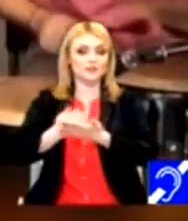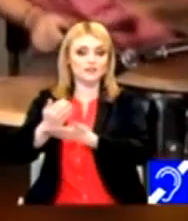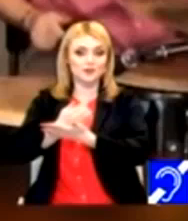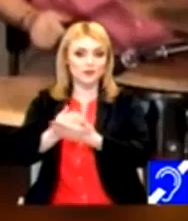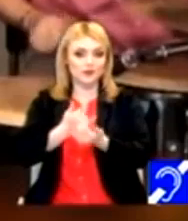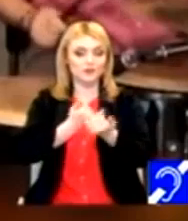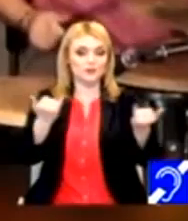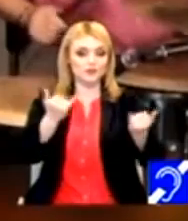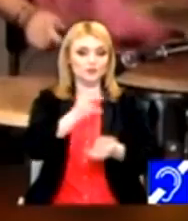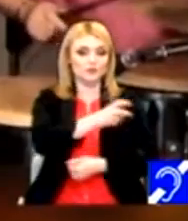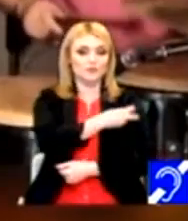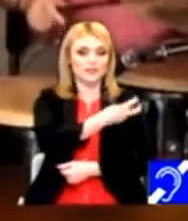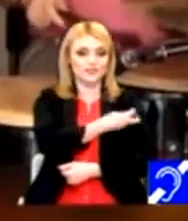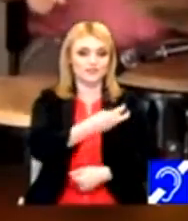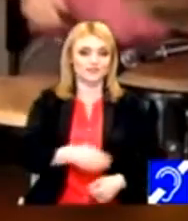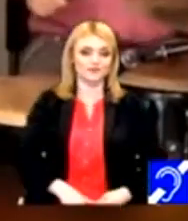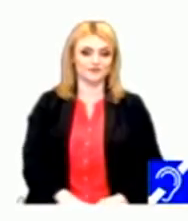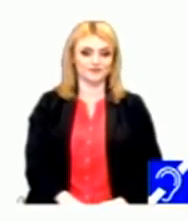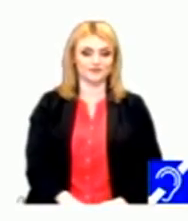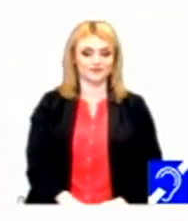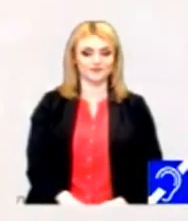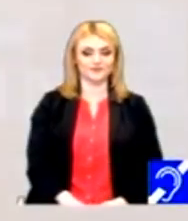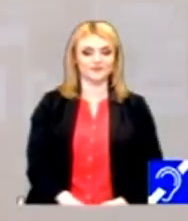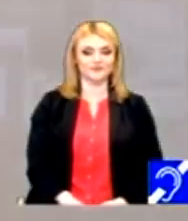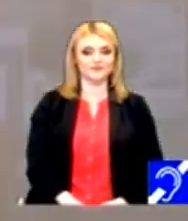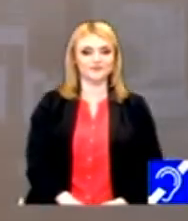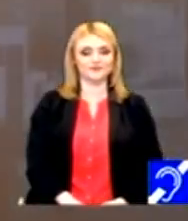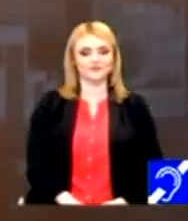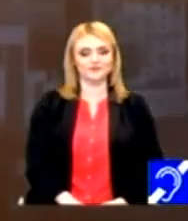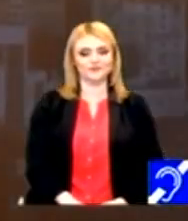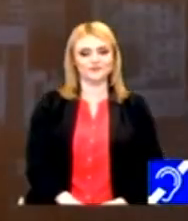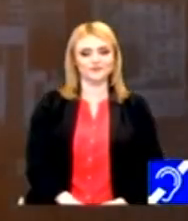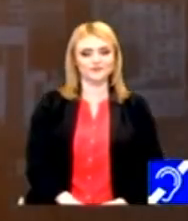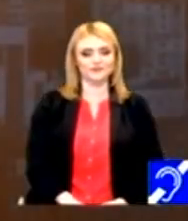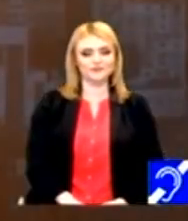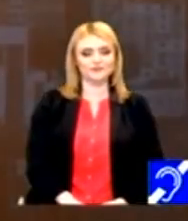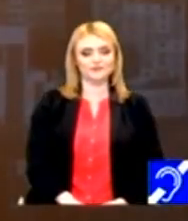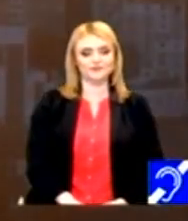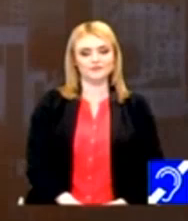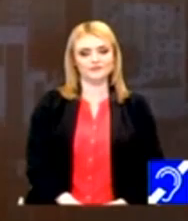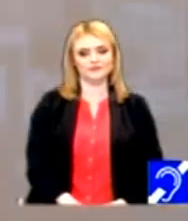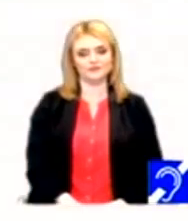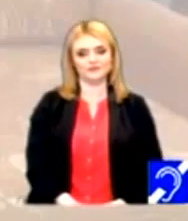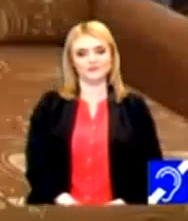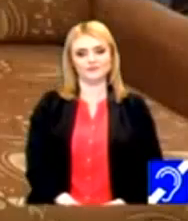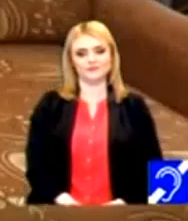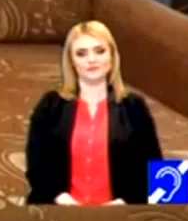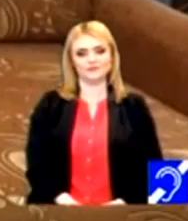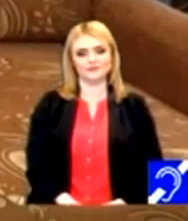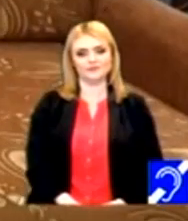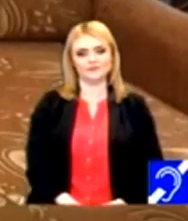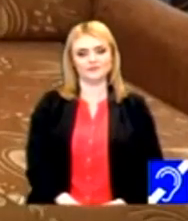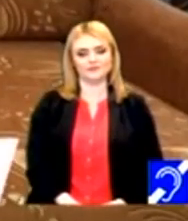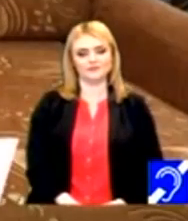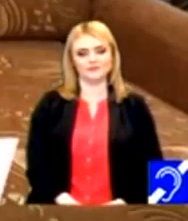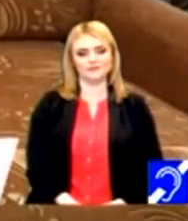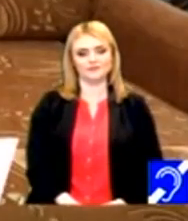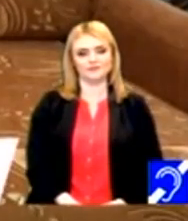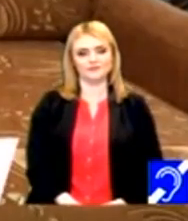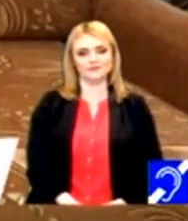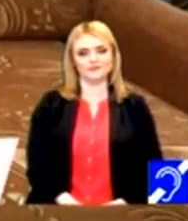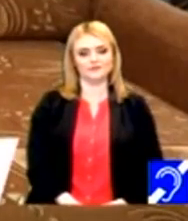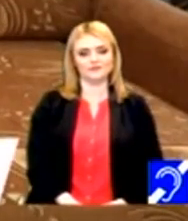intubare noi încă nu le-am încercat, dar la prima vedere se pare a fi o ieșire extraordinar de bună. Noi acum am primit prima această